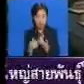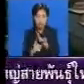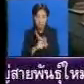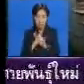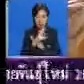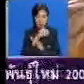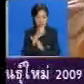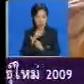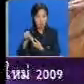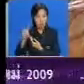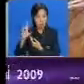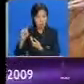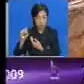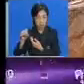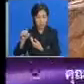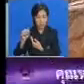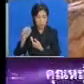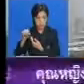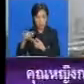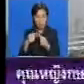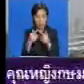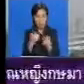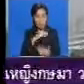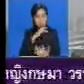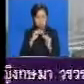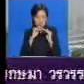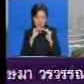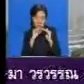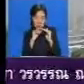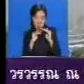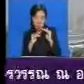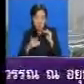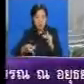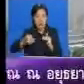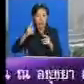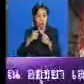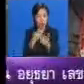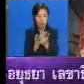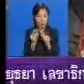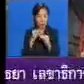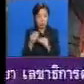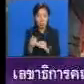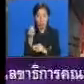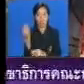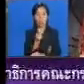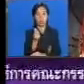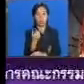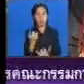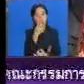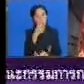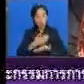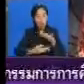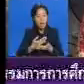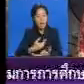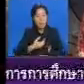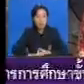ละ110บาทถึง120บาทแต่การลดลงของราคานั้นค่อนข้างช้าเมื่อเทียบกับขาขึ้นลองไปฟังเสียงครับของผู้ค้าเนื้อสุกรตาม